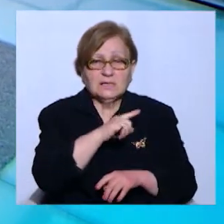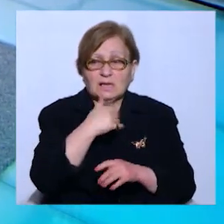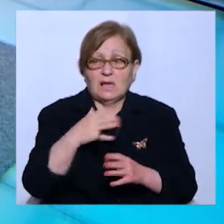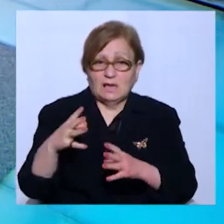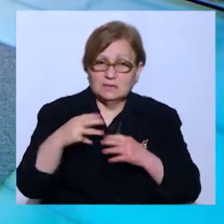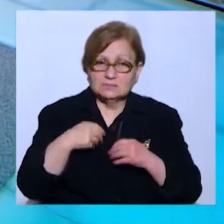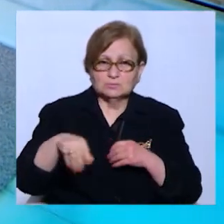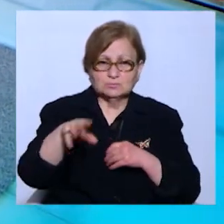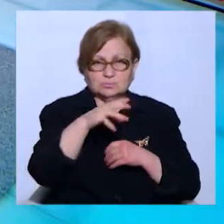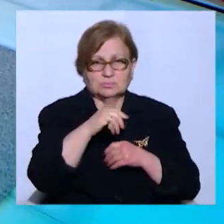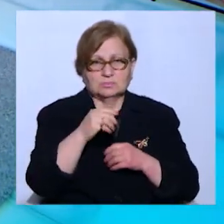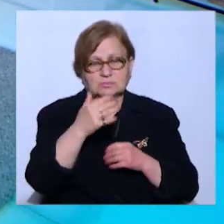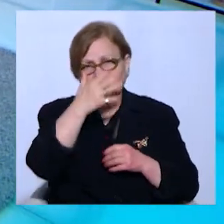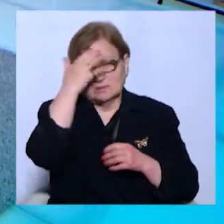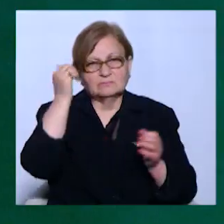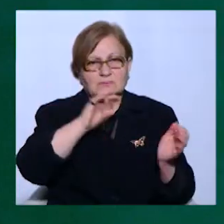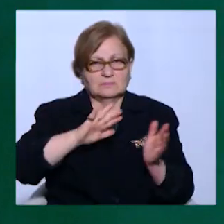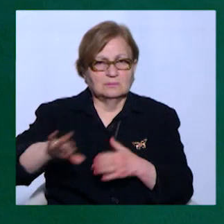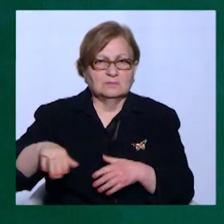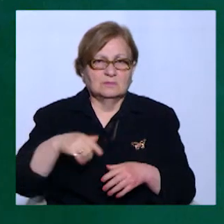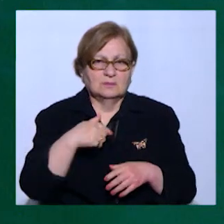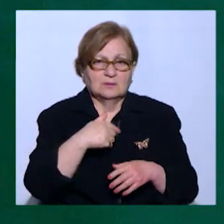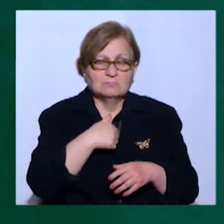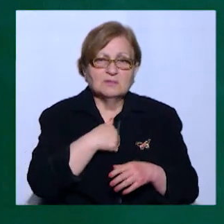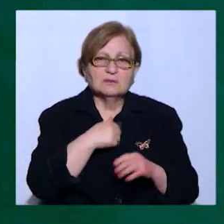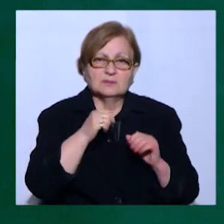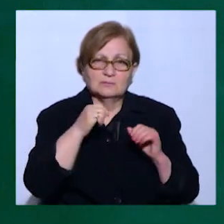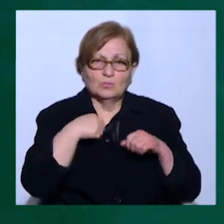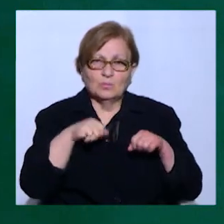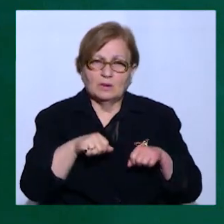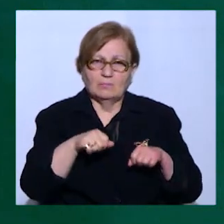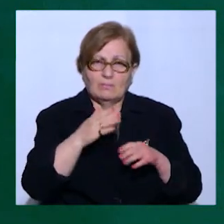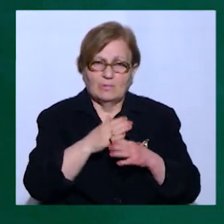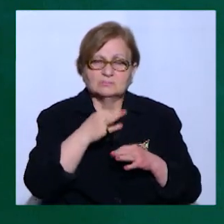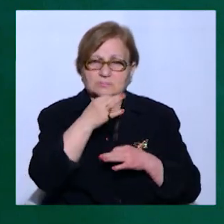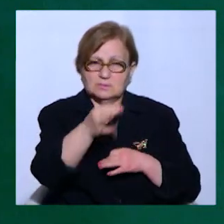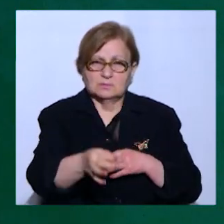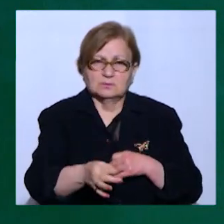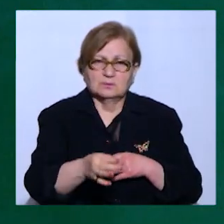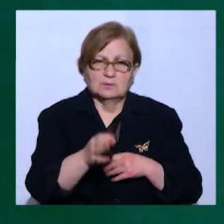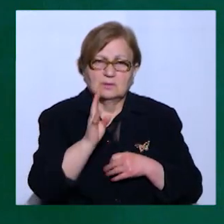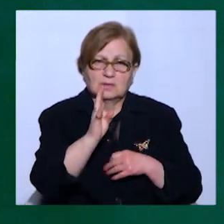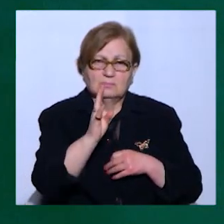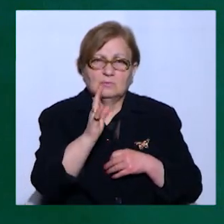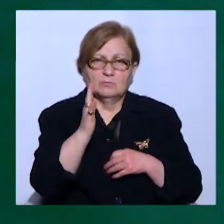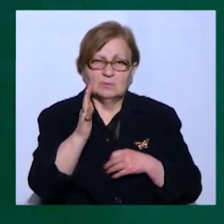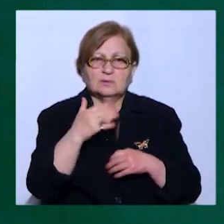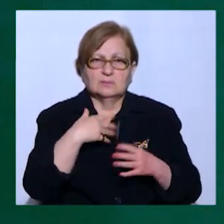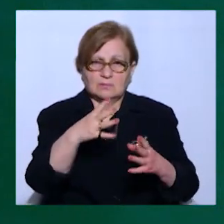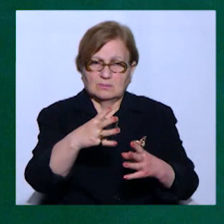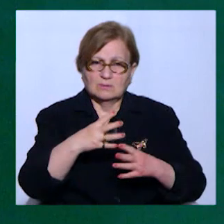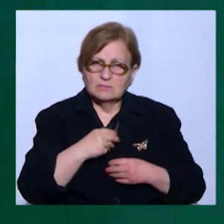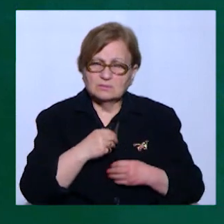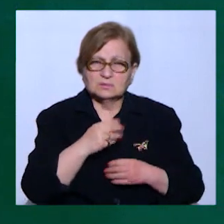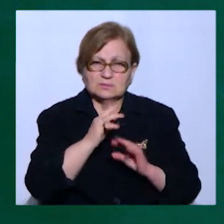ეს მივცეთ დავიწყებას. თავისუფლება მივეცი ეს მეთქვა თქვენთვის, იმიტომ რომ მეოთხე მეხუთე გაკვეთილია უკვე თქვენთან